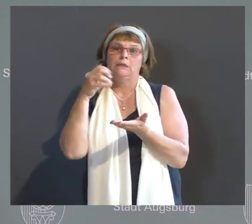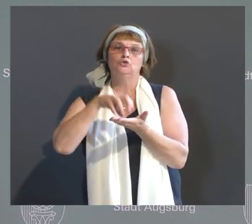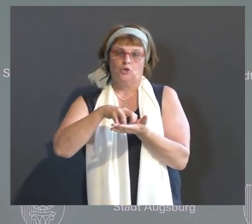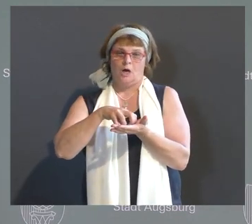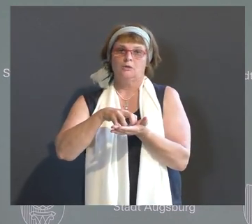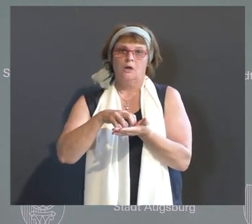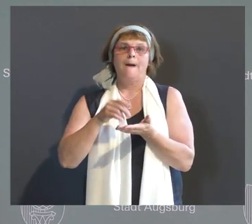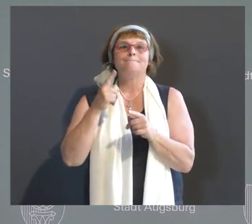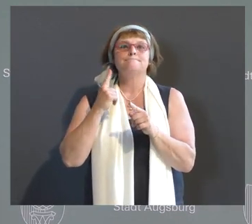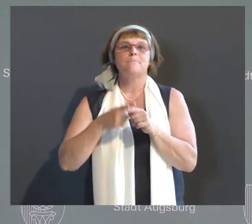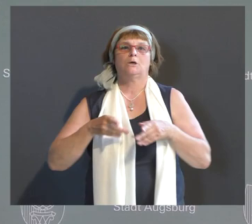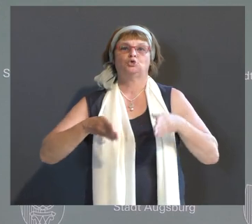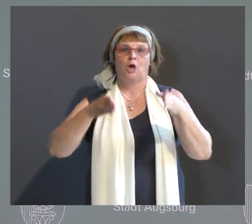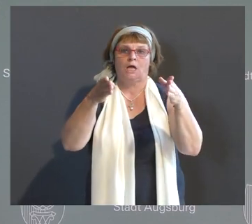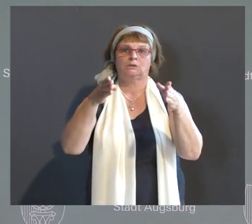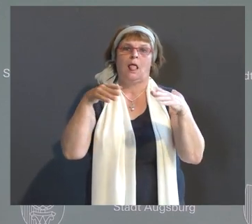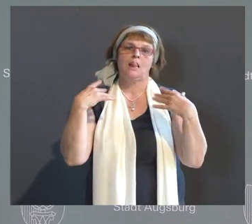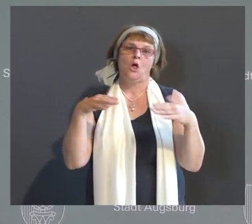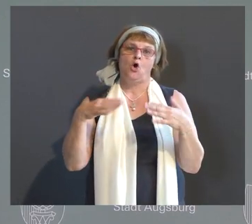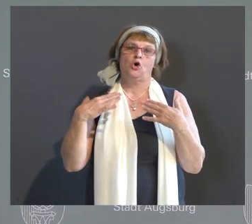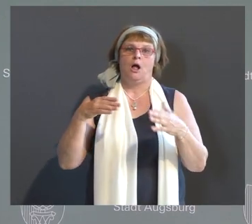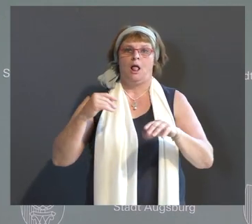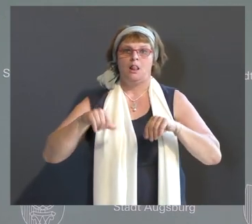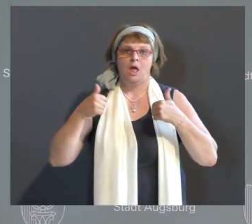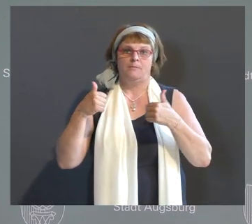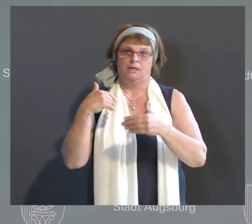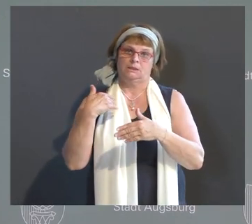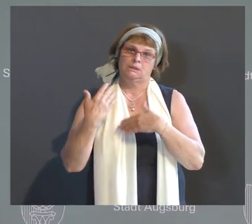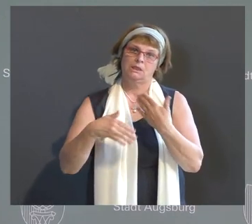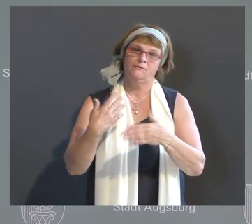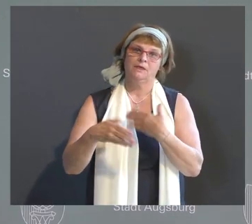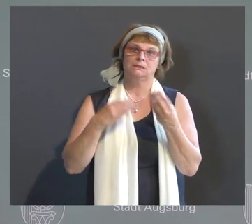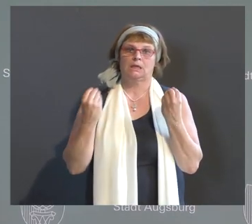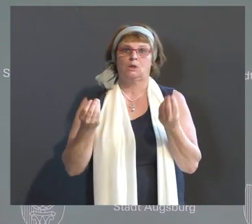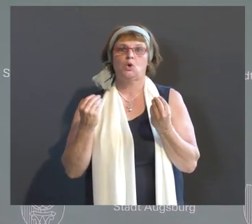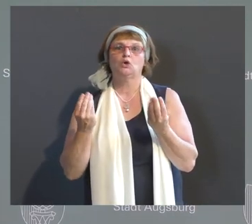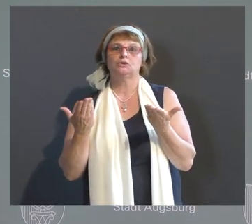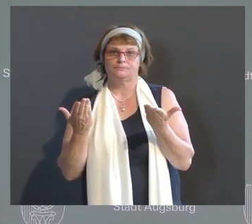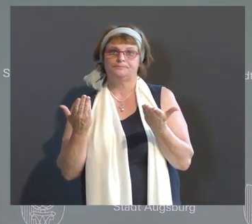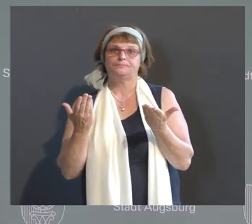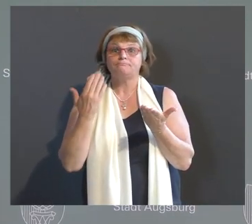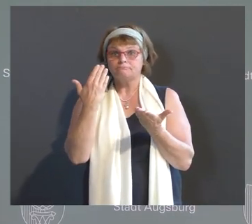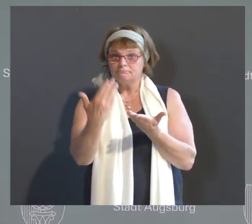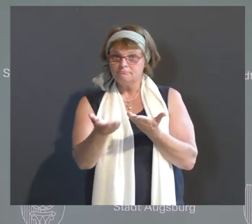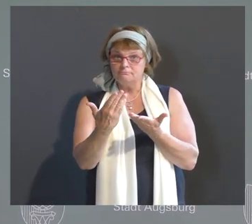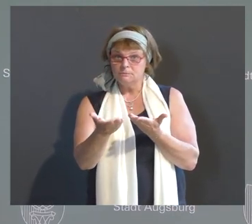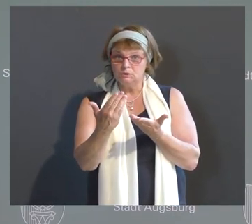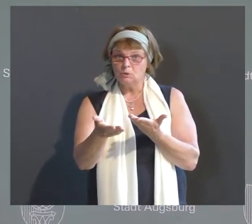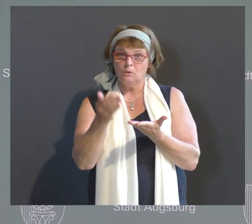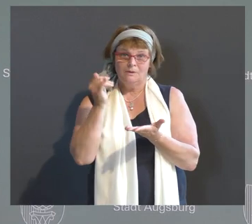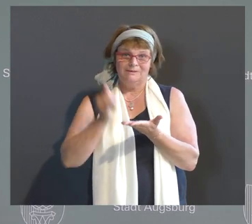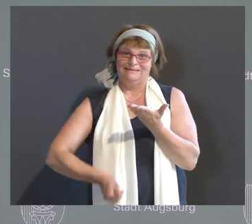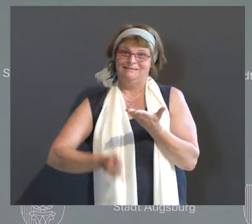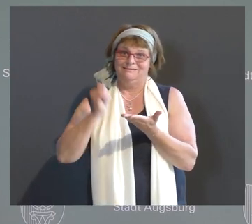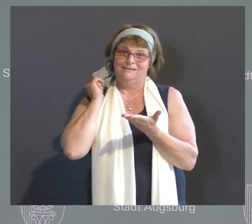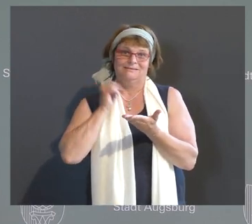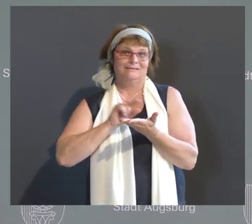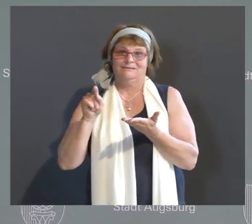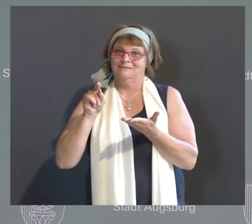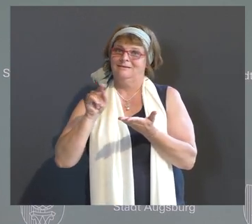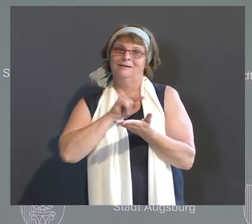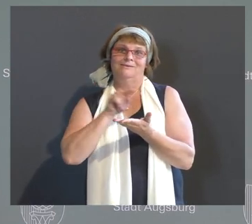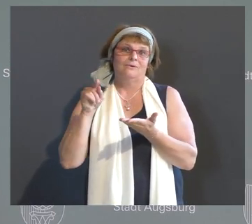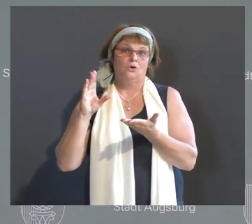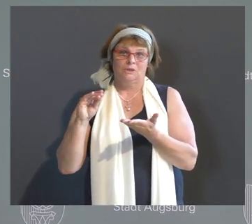auch gemeinsam mit der Polizei nachsteuern mussten. Aber so etwas, was am vergangenen Wochenende in der Stadt, in